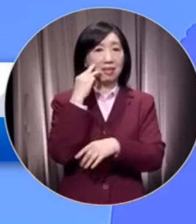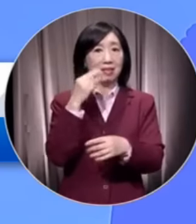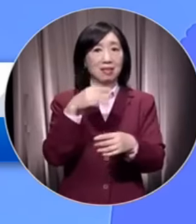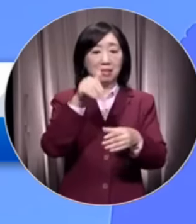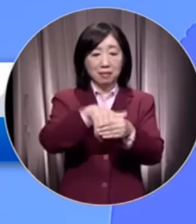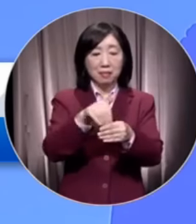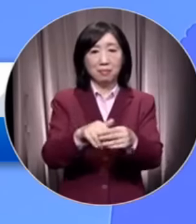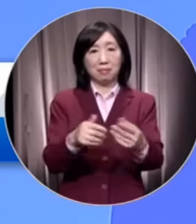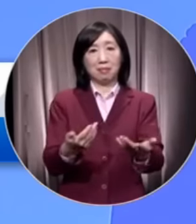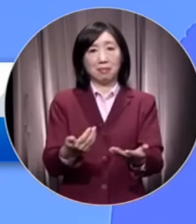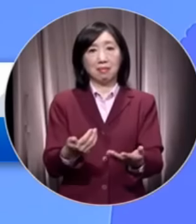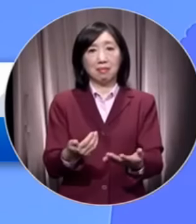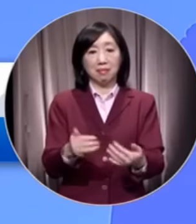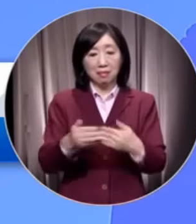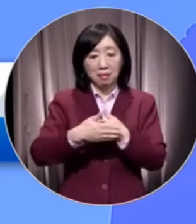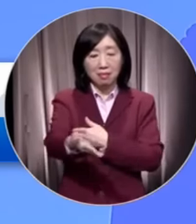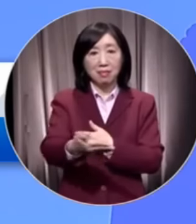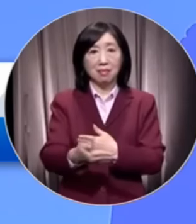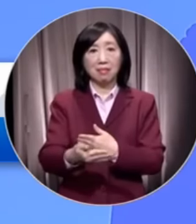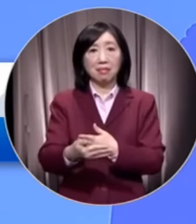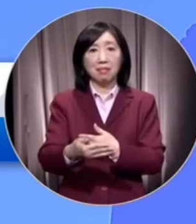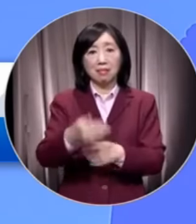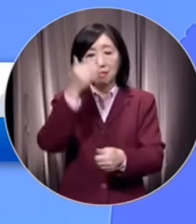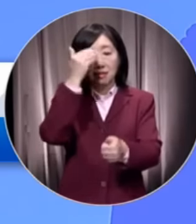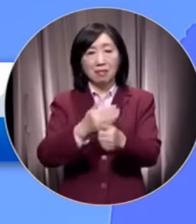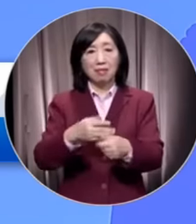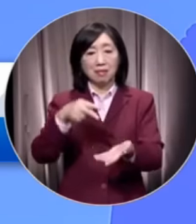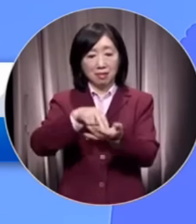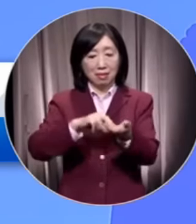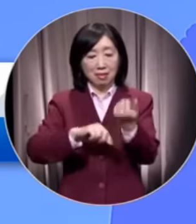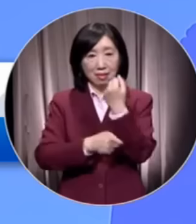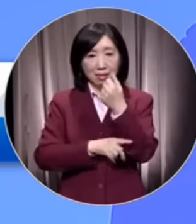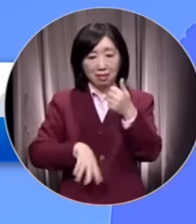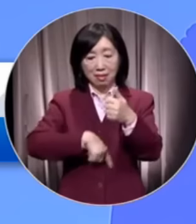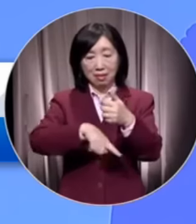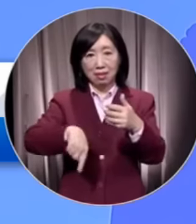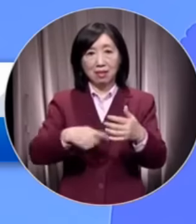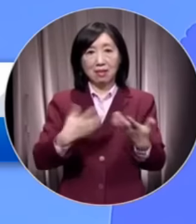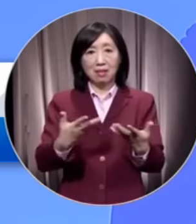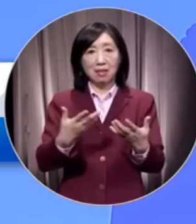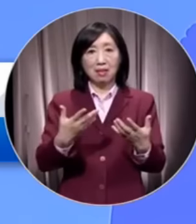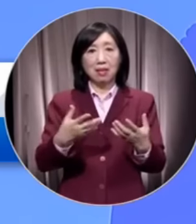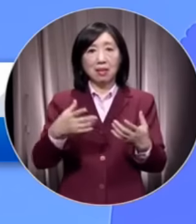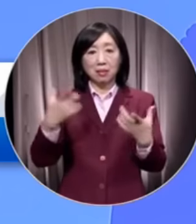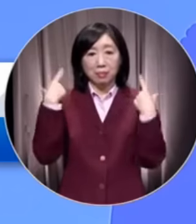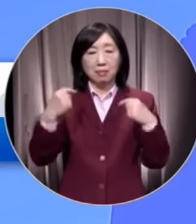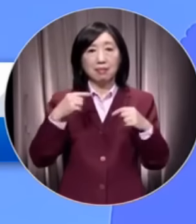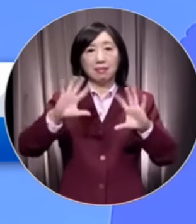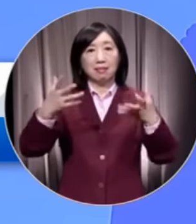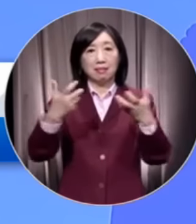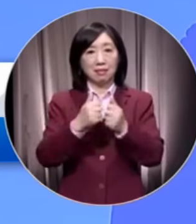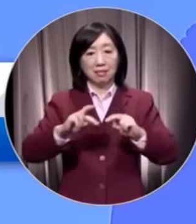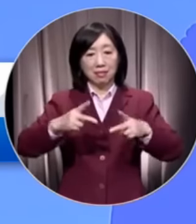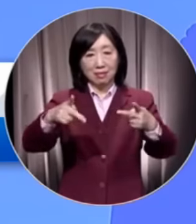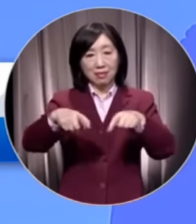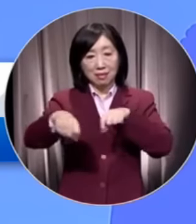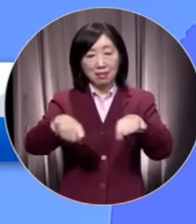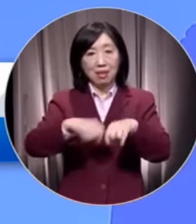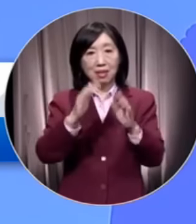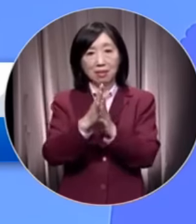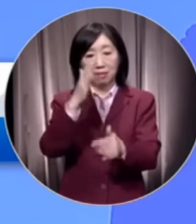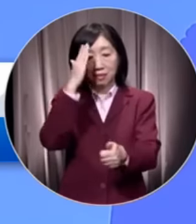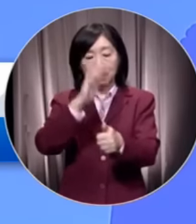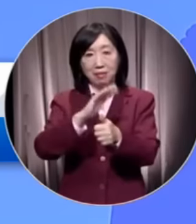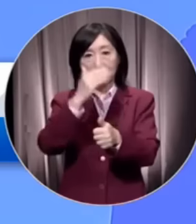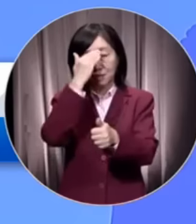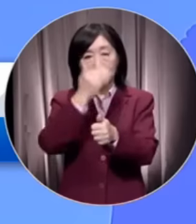让选举的过程来干扰到立法院这个会期要通过的国会改革方案，这一点我感到非常的遗